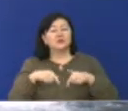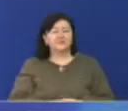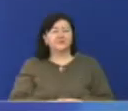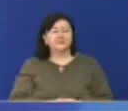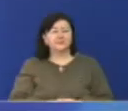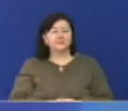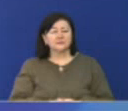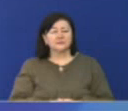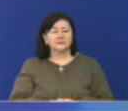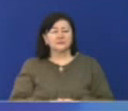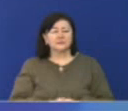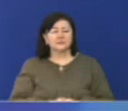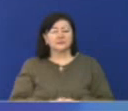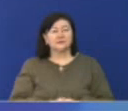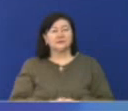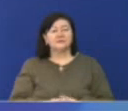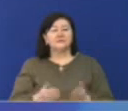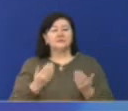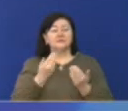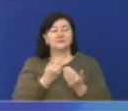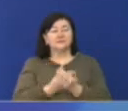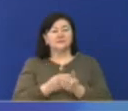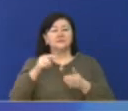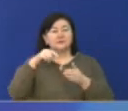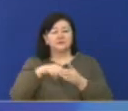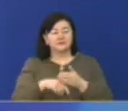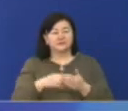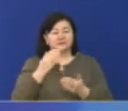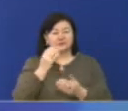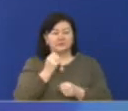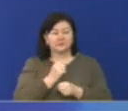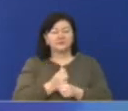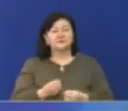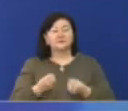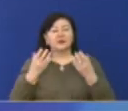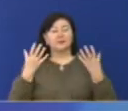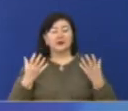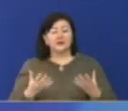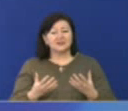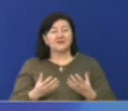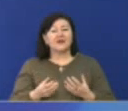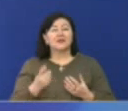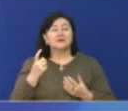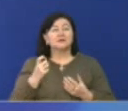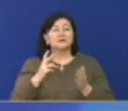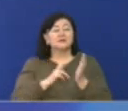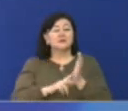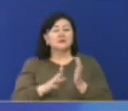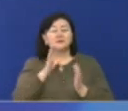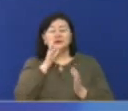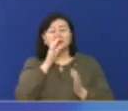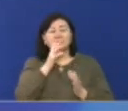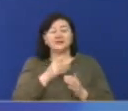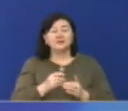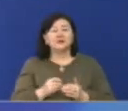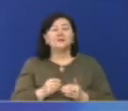«Семей». Свой вклад в празднование 175-летия Абая Кунанбаева внесут регионы страны. В настоящее время в Семее полным